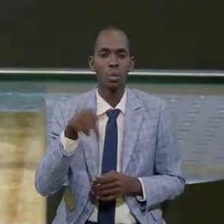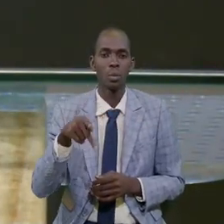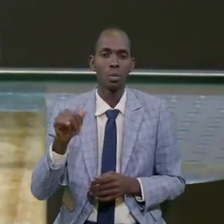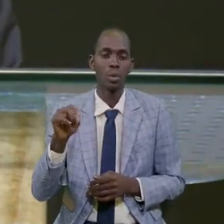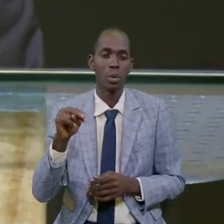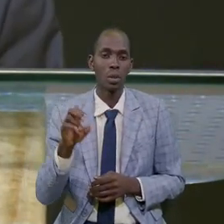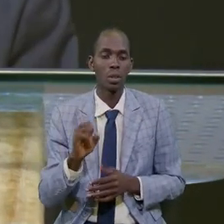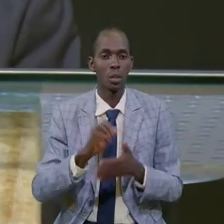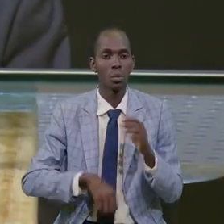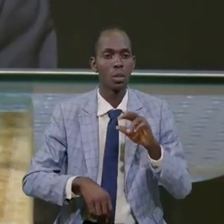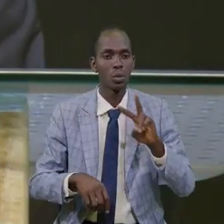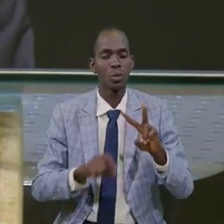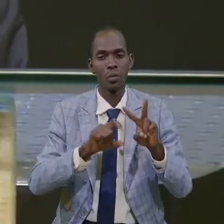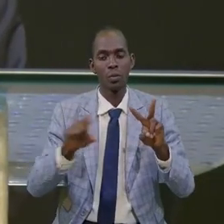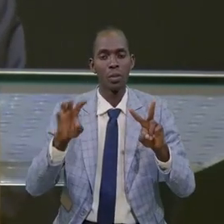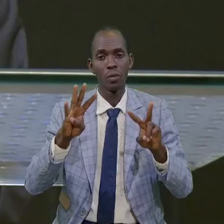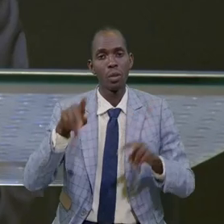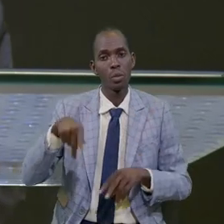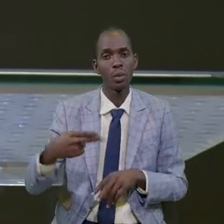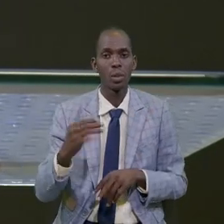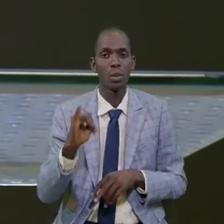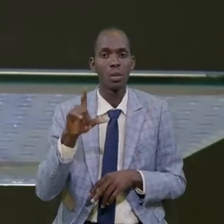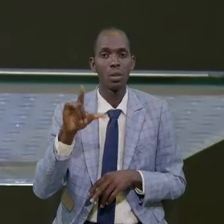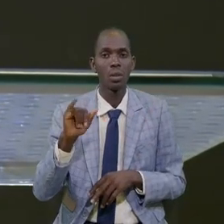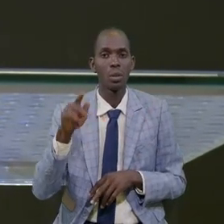Philippiens 2, voilà le verset 4.